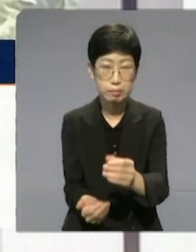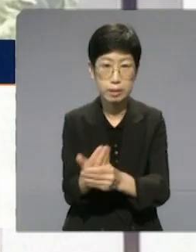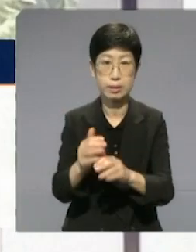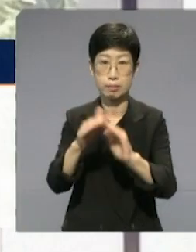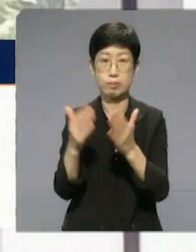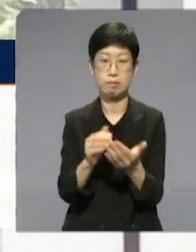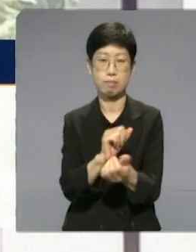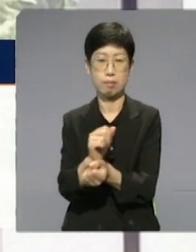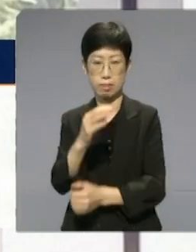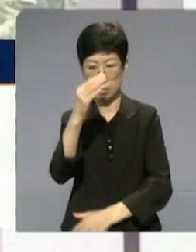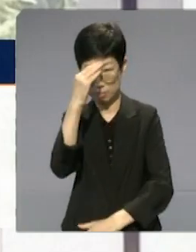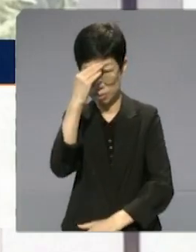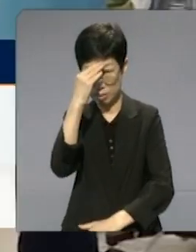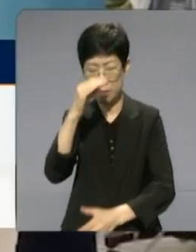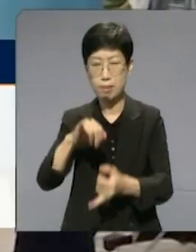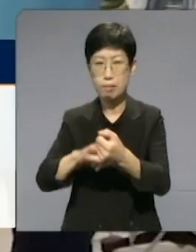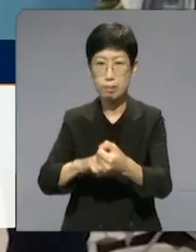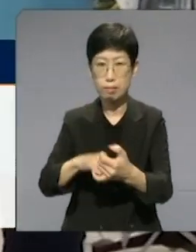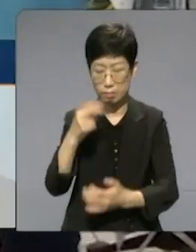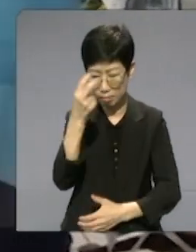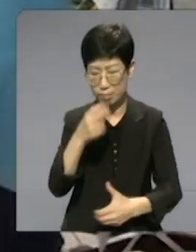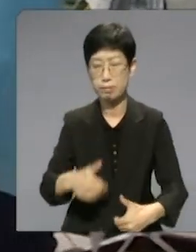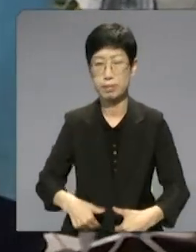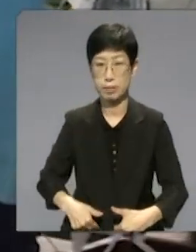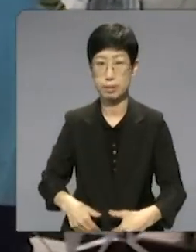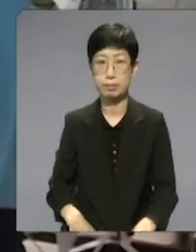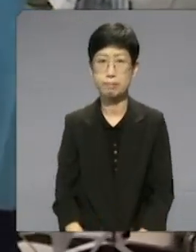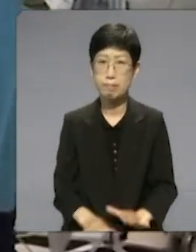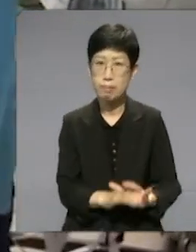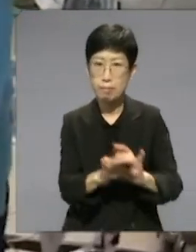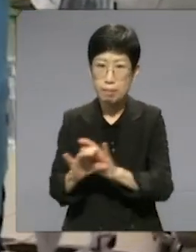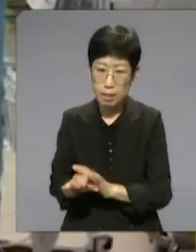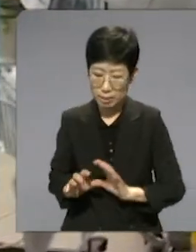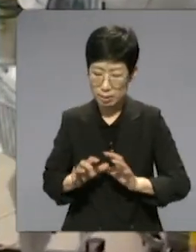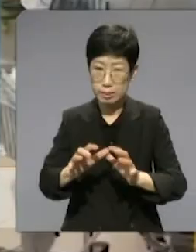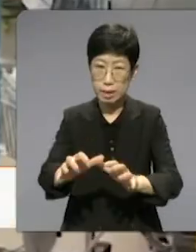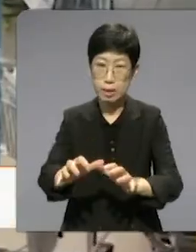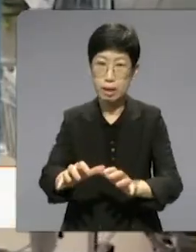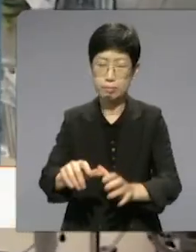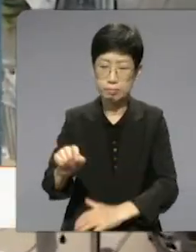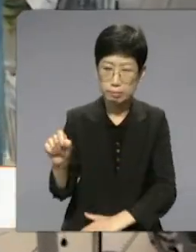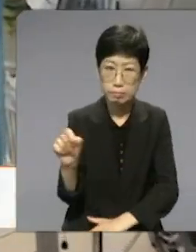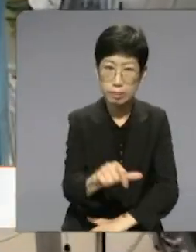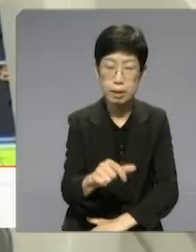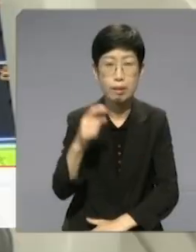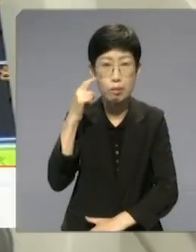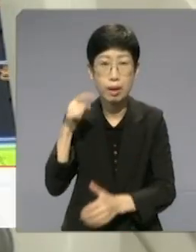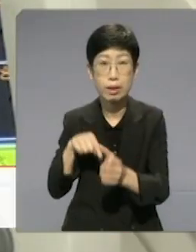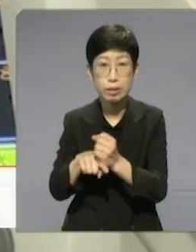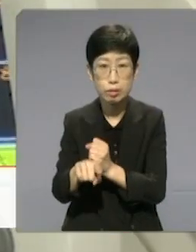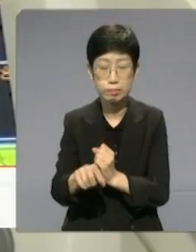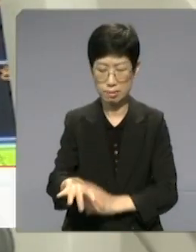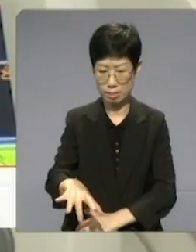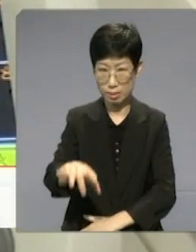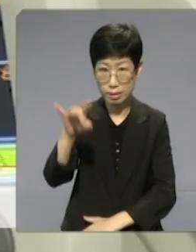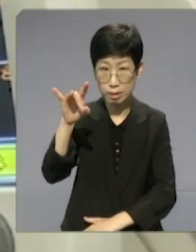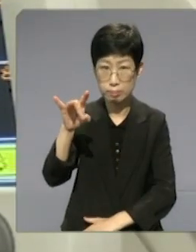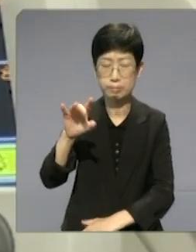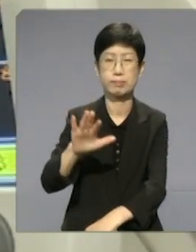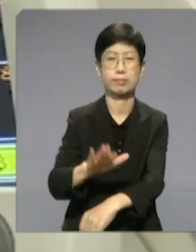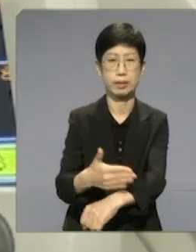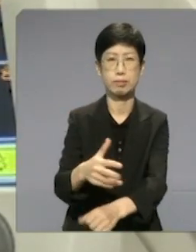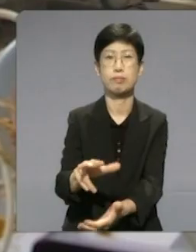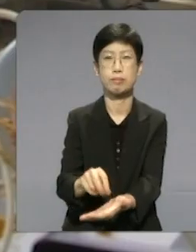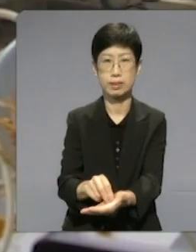those systems is really short-sighted. 코로나19가 전 세계를 빠르게 점령했던 것은 초기 대응이 아니었던 것도